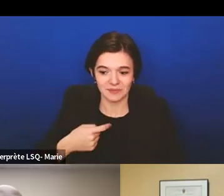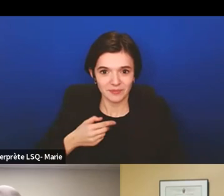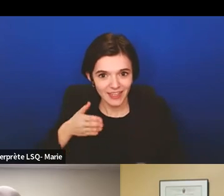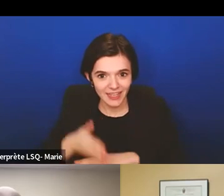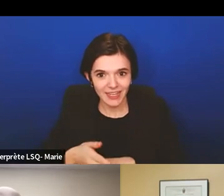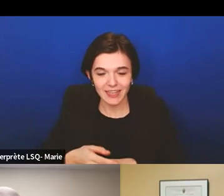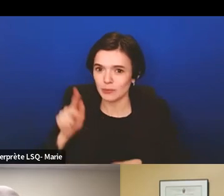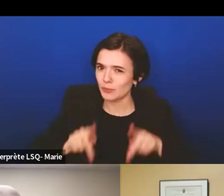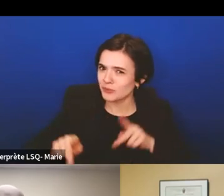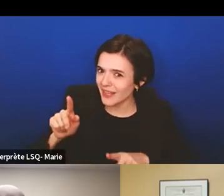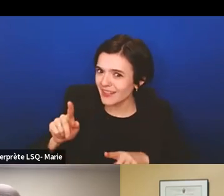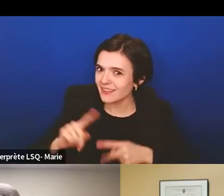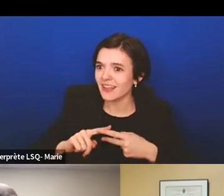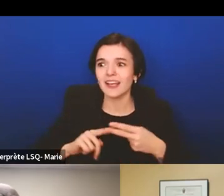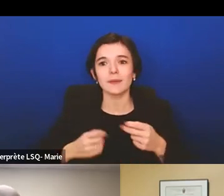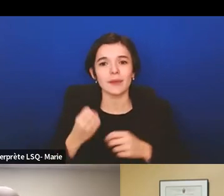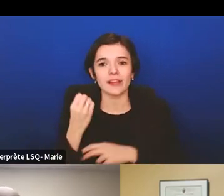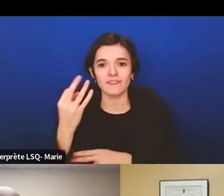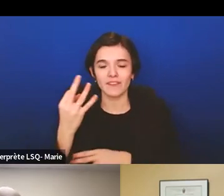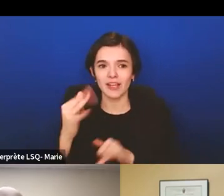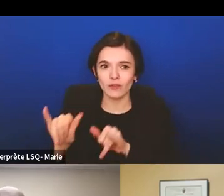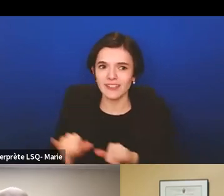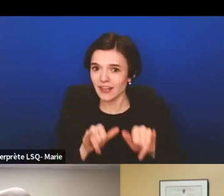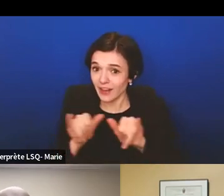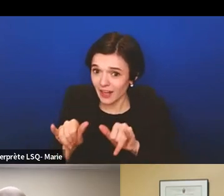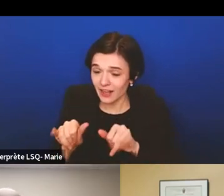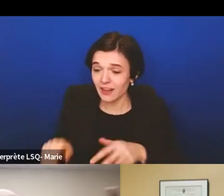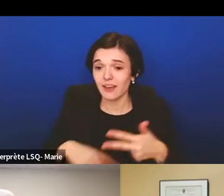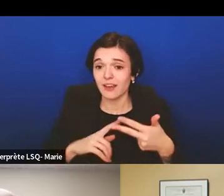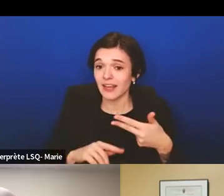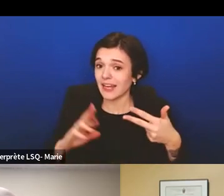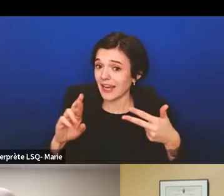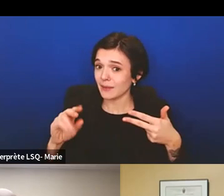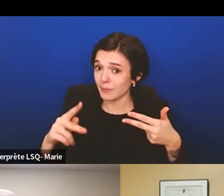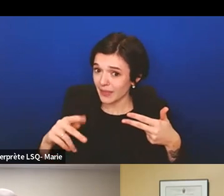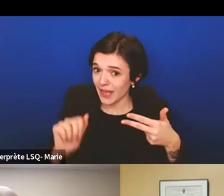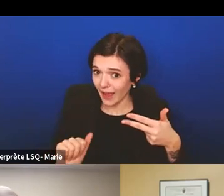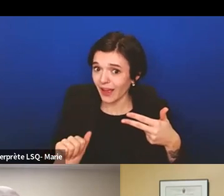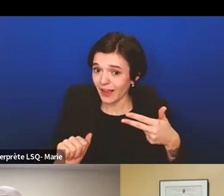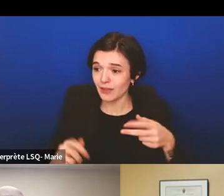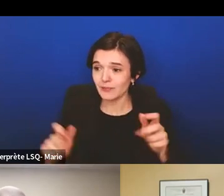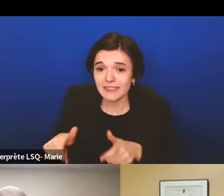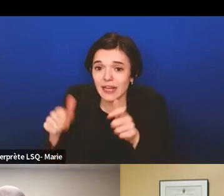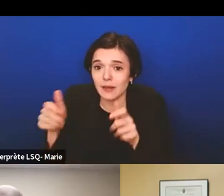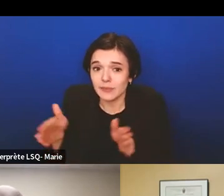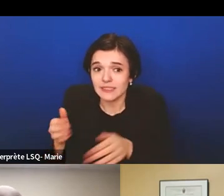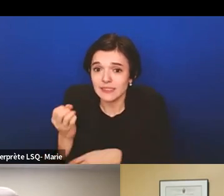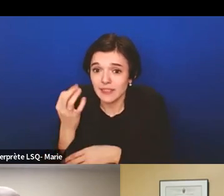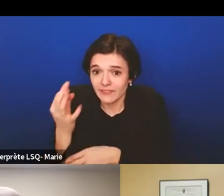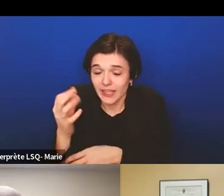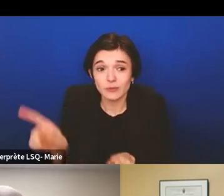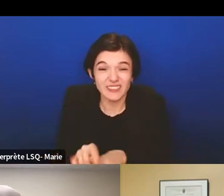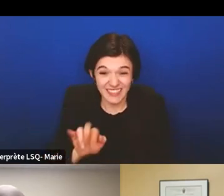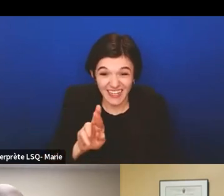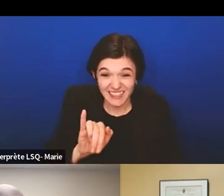privé conventionnel, j'ai fait ce qu'on appelle les RPA, les résidents aux personnes âgées, ce sont des petits établissements privés, et j'ai fait les RI,